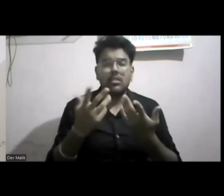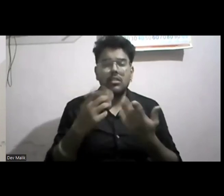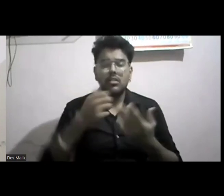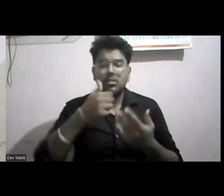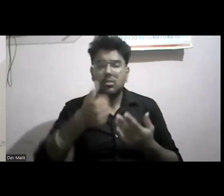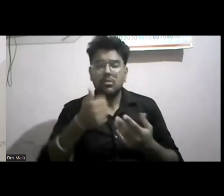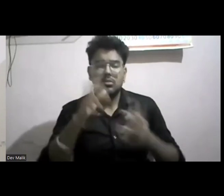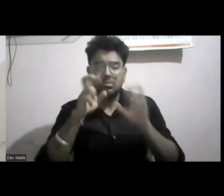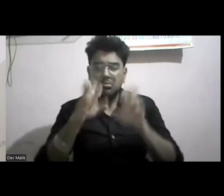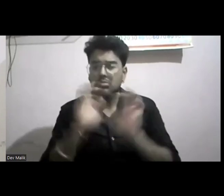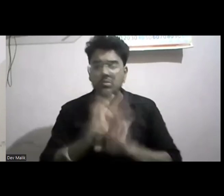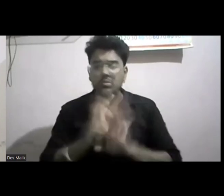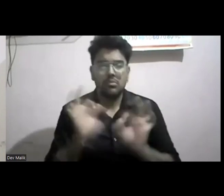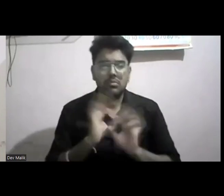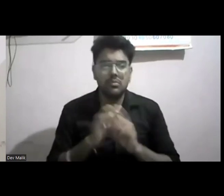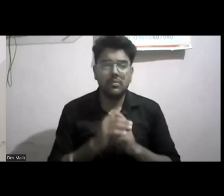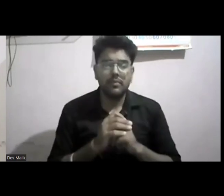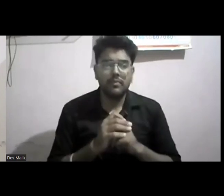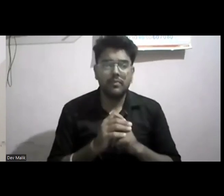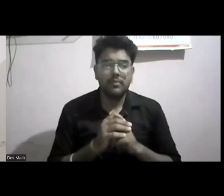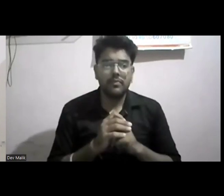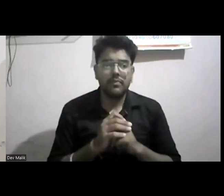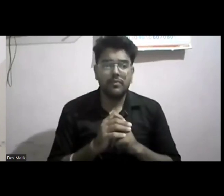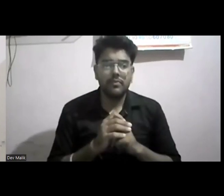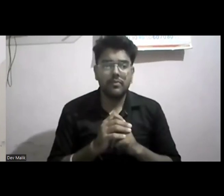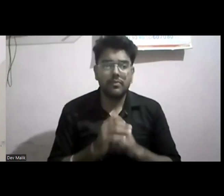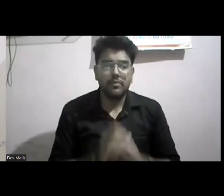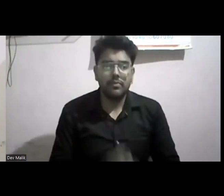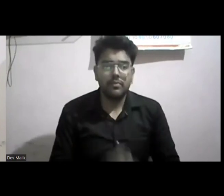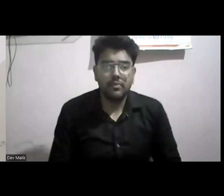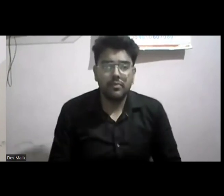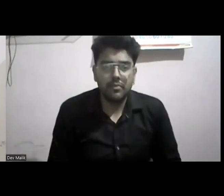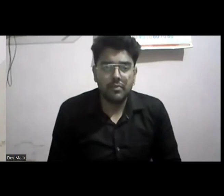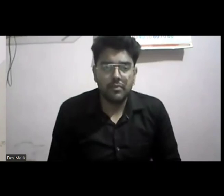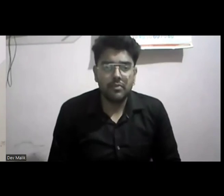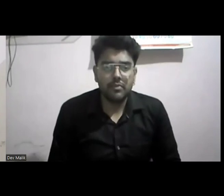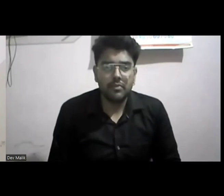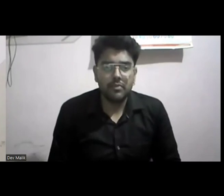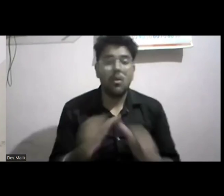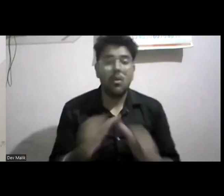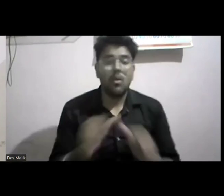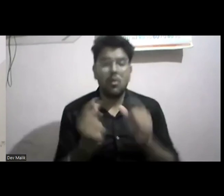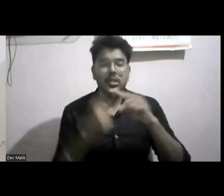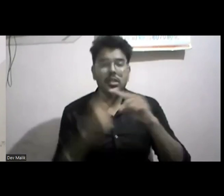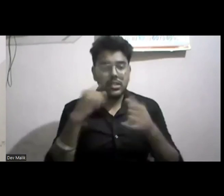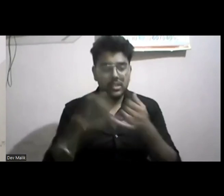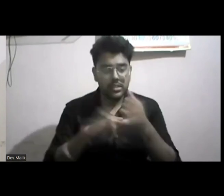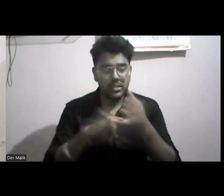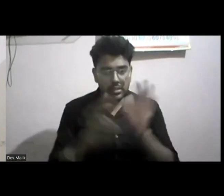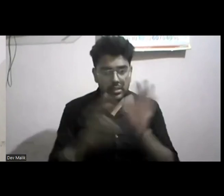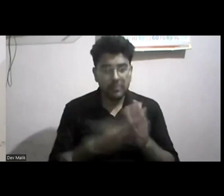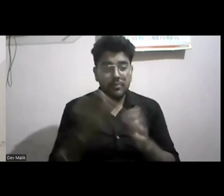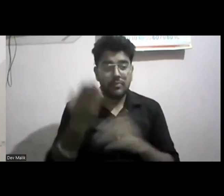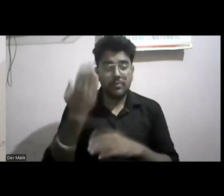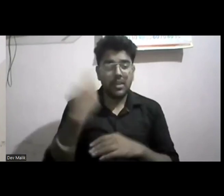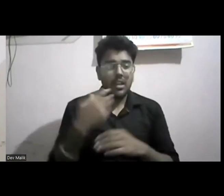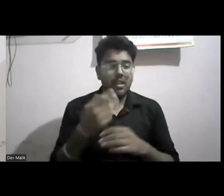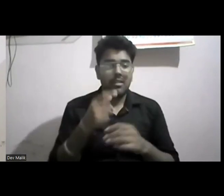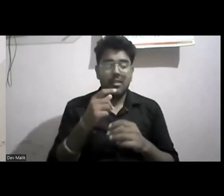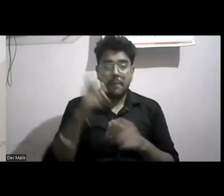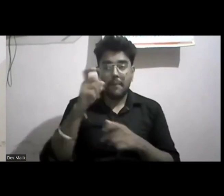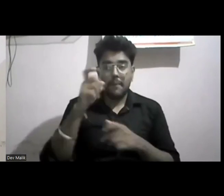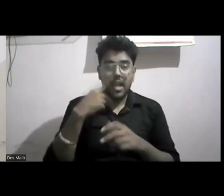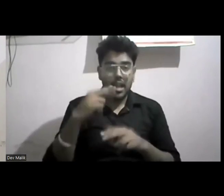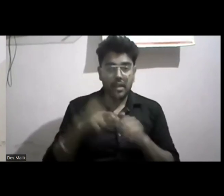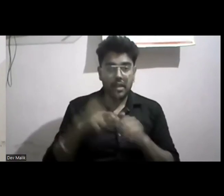I think वो right diagnose होना बहुत जरूरी है. Yeah, like with autism also, early detection is something that can you